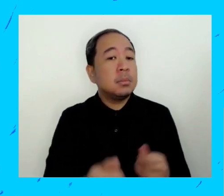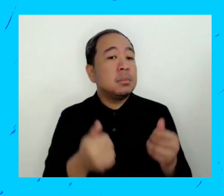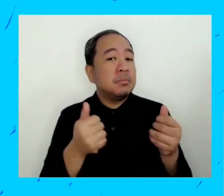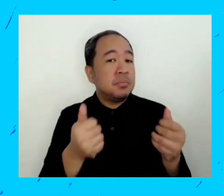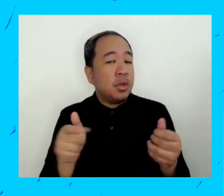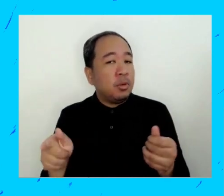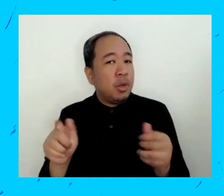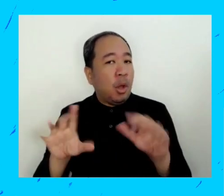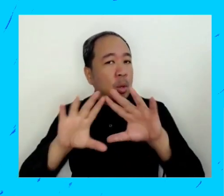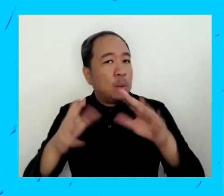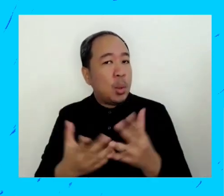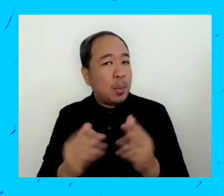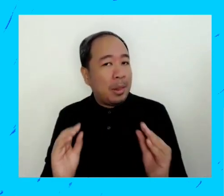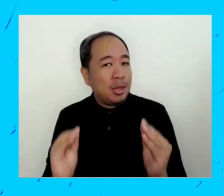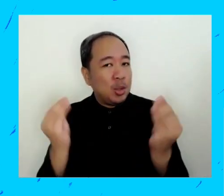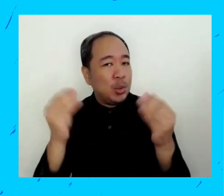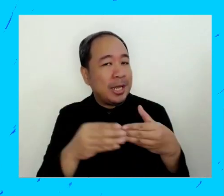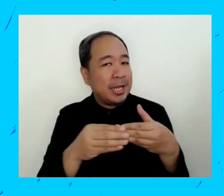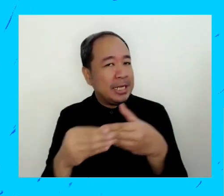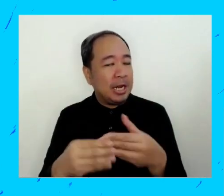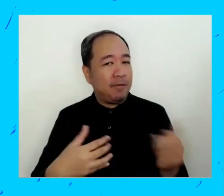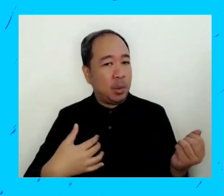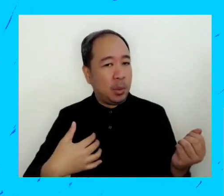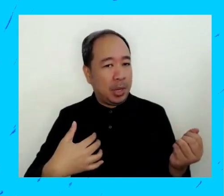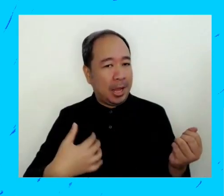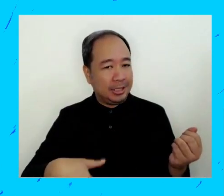Alors, ici, nous avons notre leader